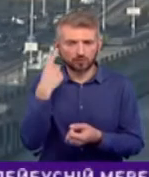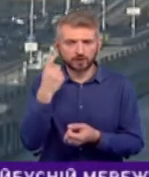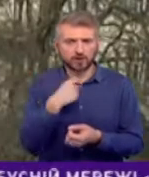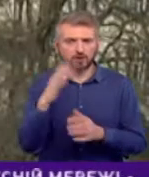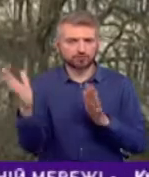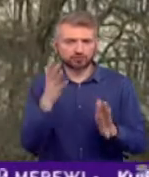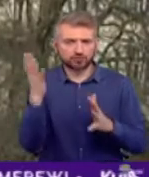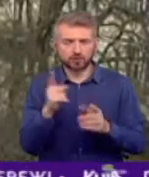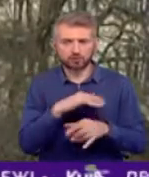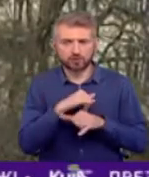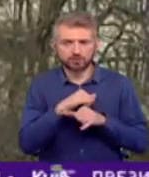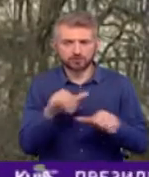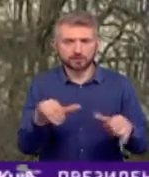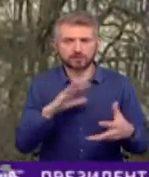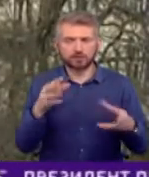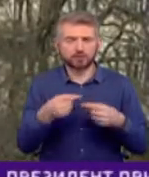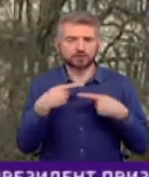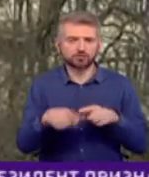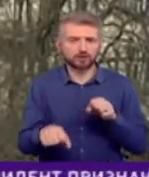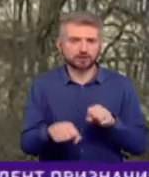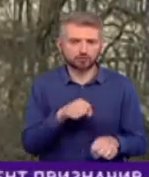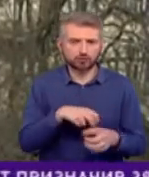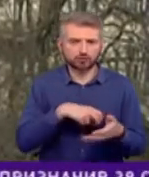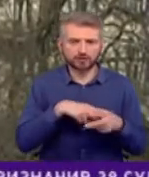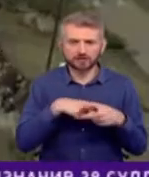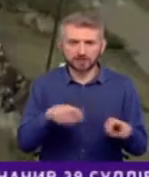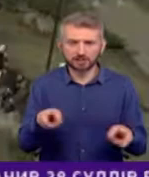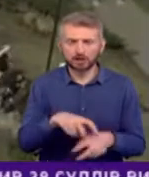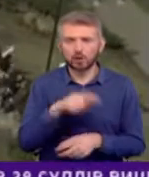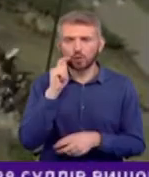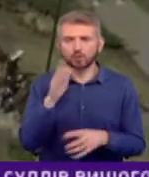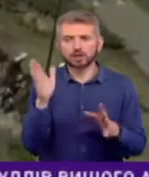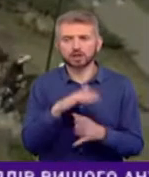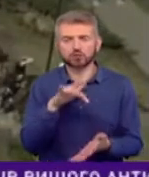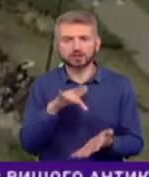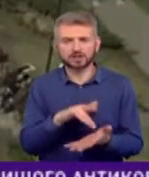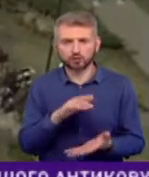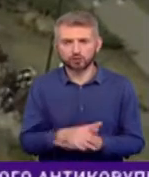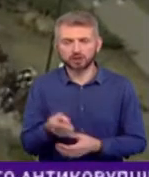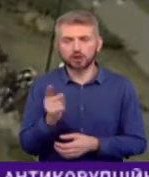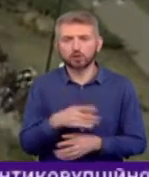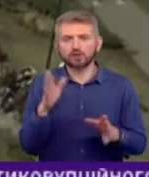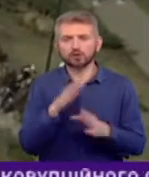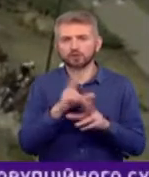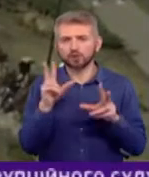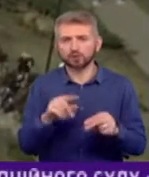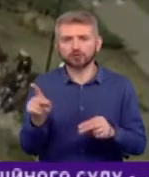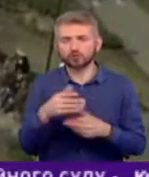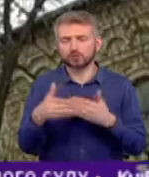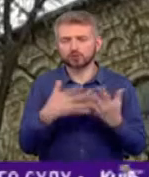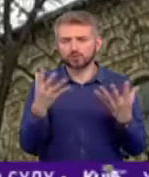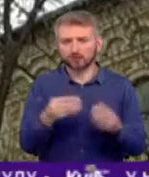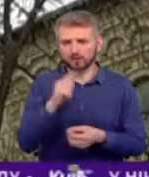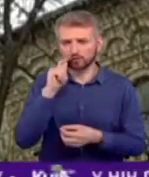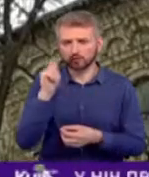було розіслано внаслідок технічного збою розсилки Укргідрометцентру. Натомість синоптики прогнозують, що найближчими днями